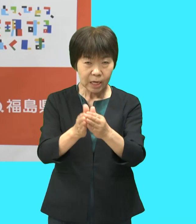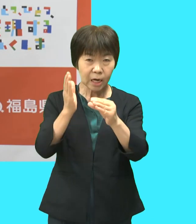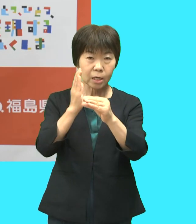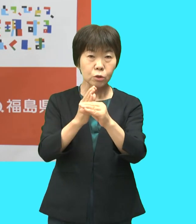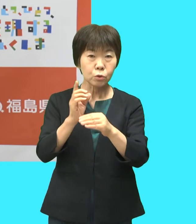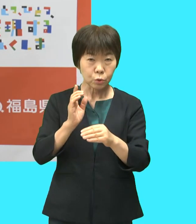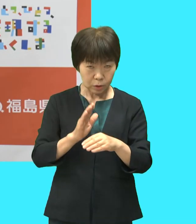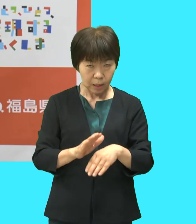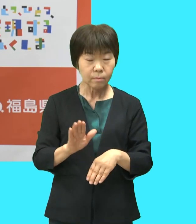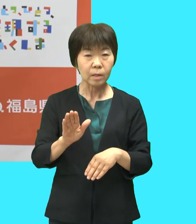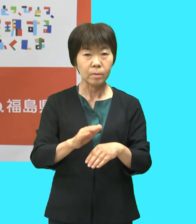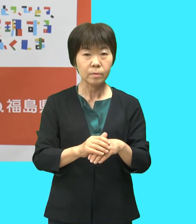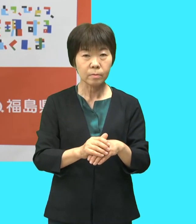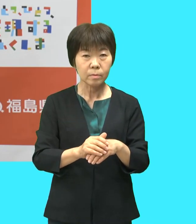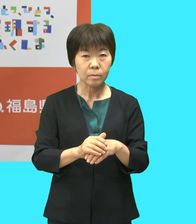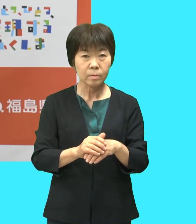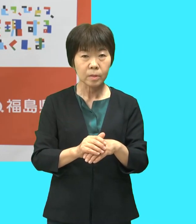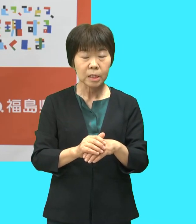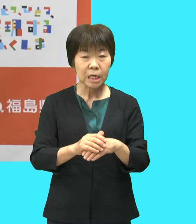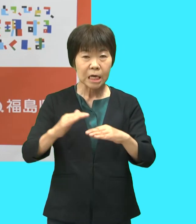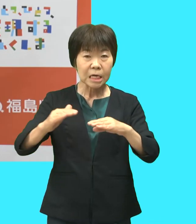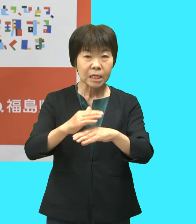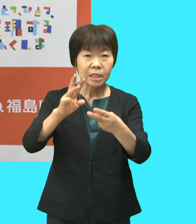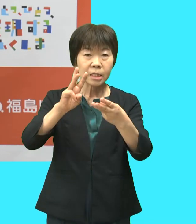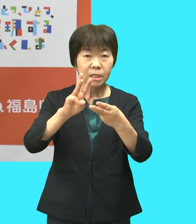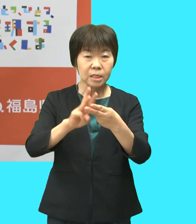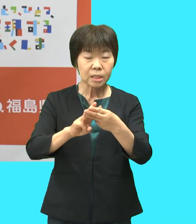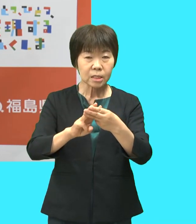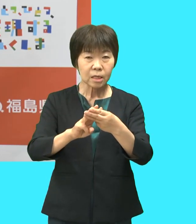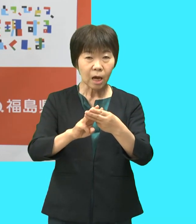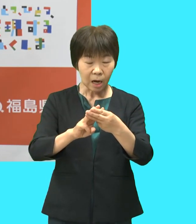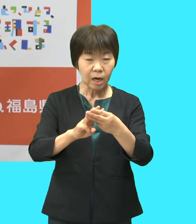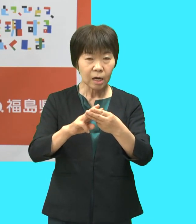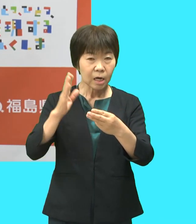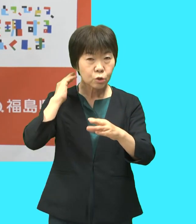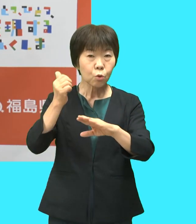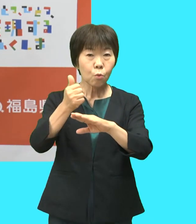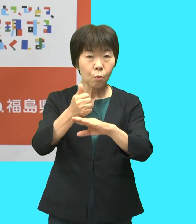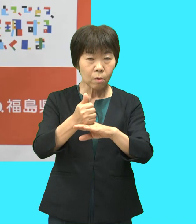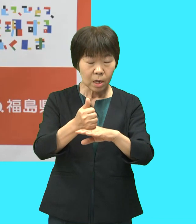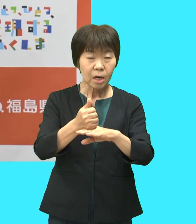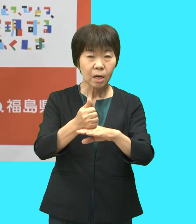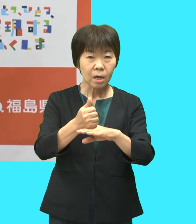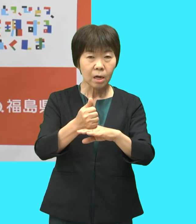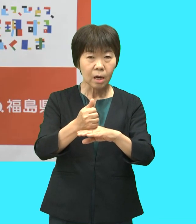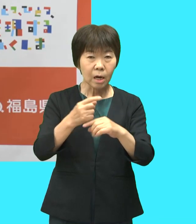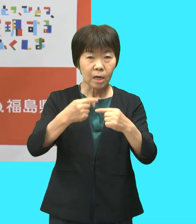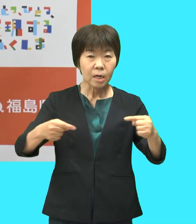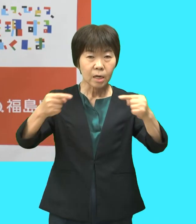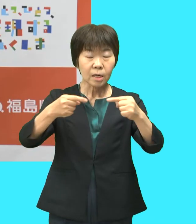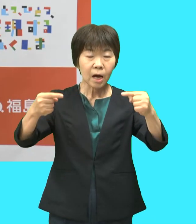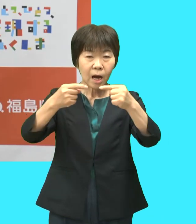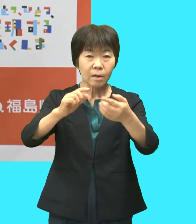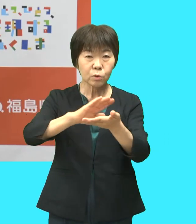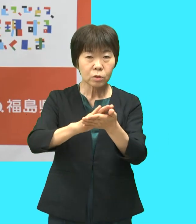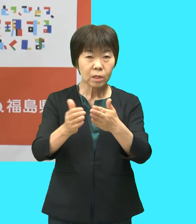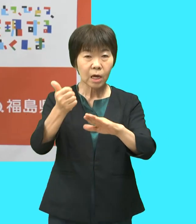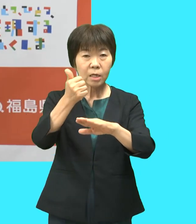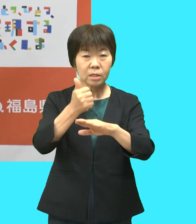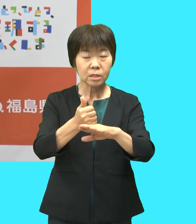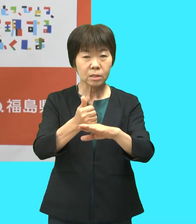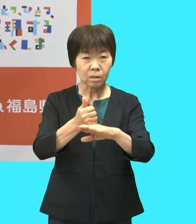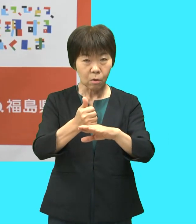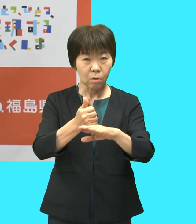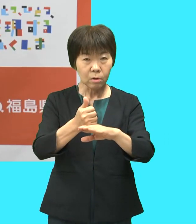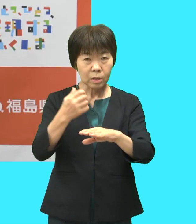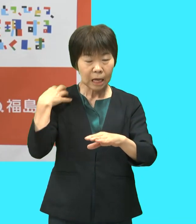であります。特に岸田新総理は外務大臣を非常に長く務められております。